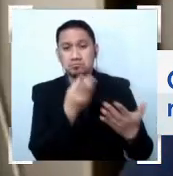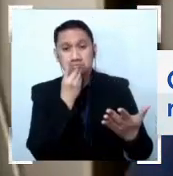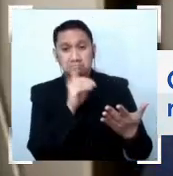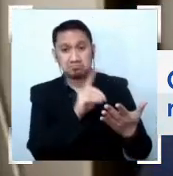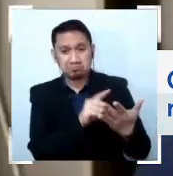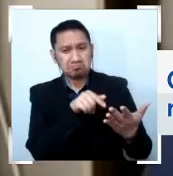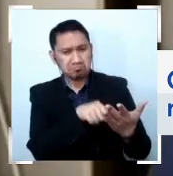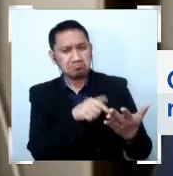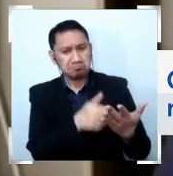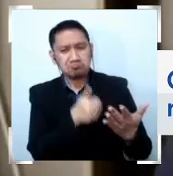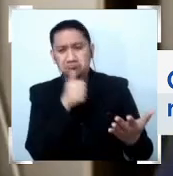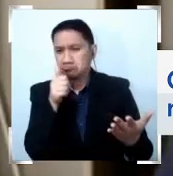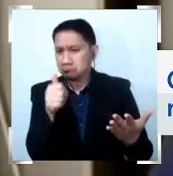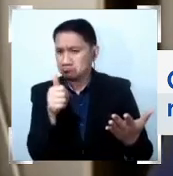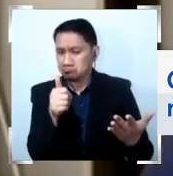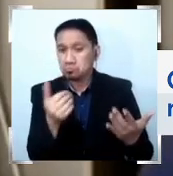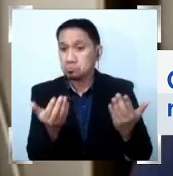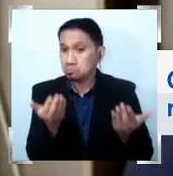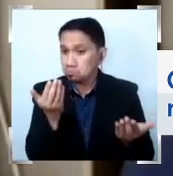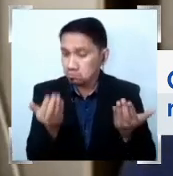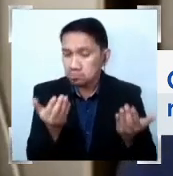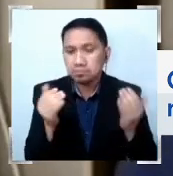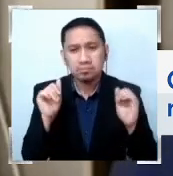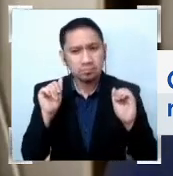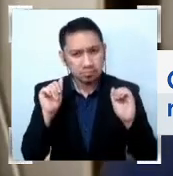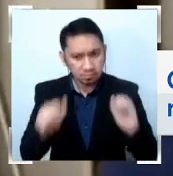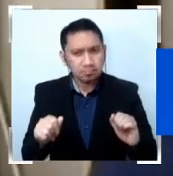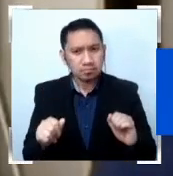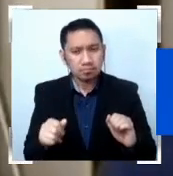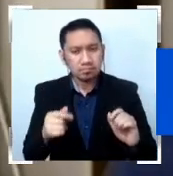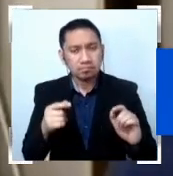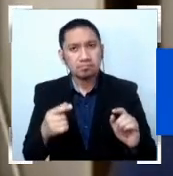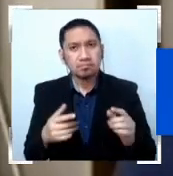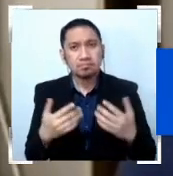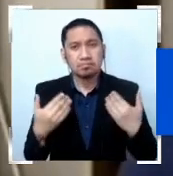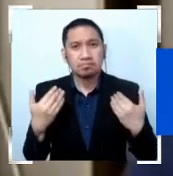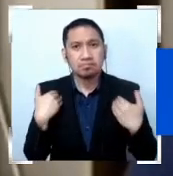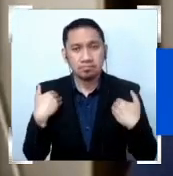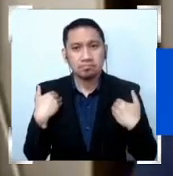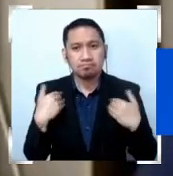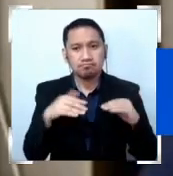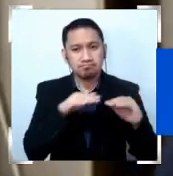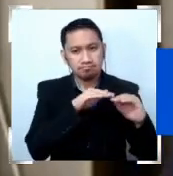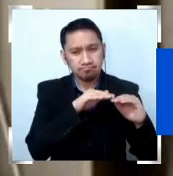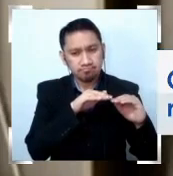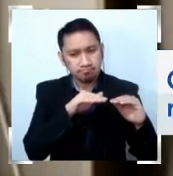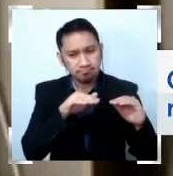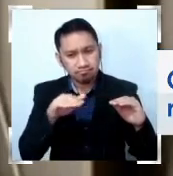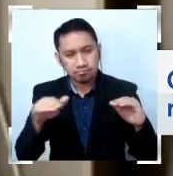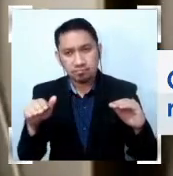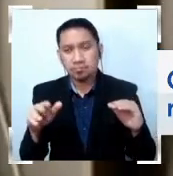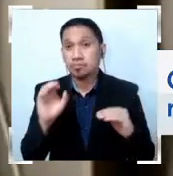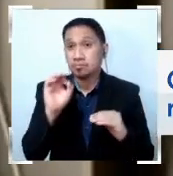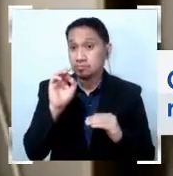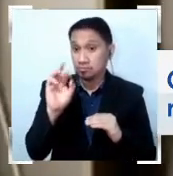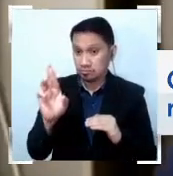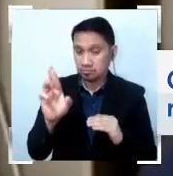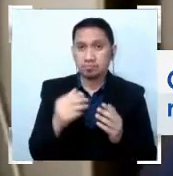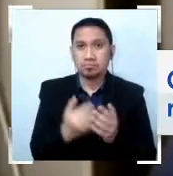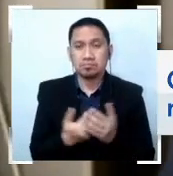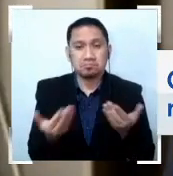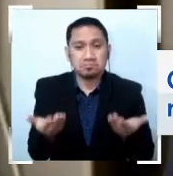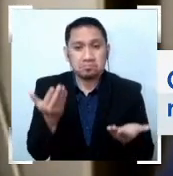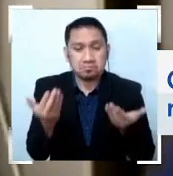where we might reach a plateauing sometime soon, or cases might